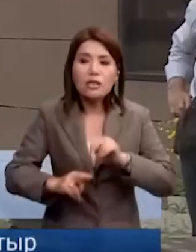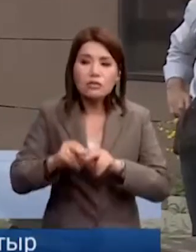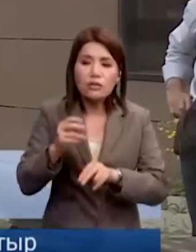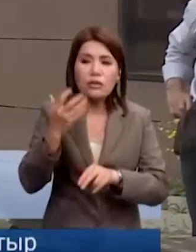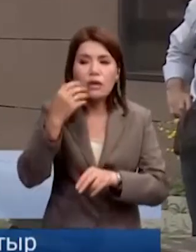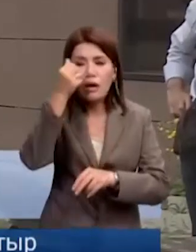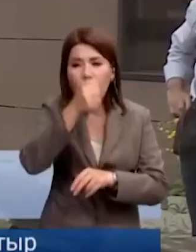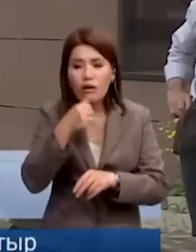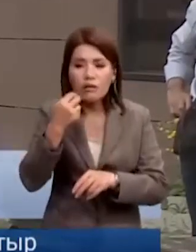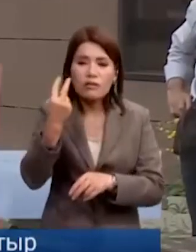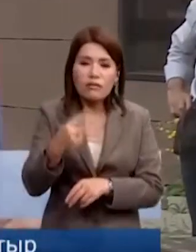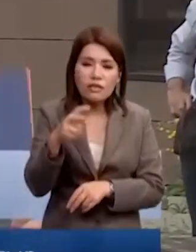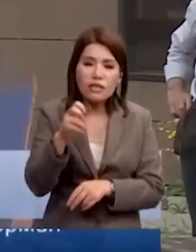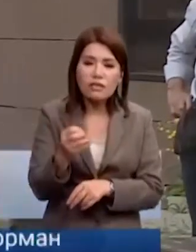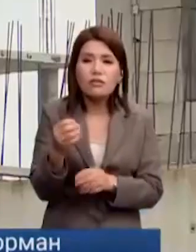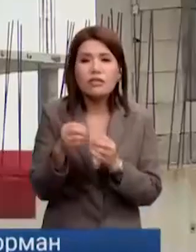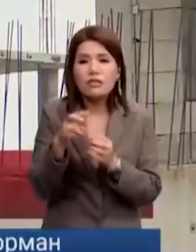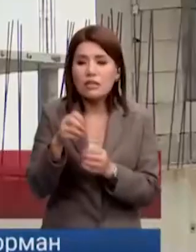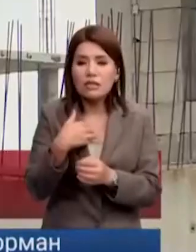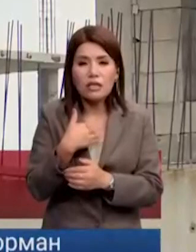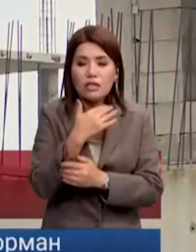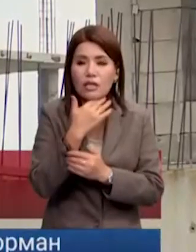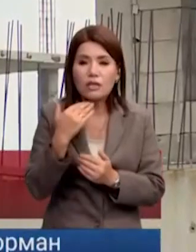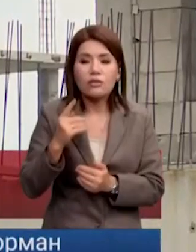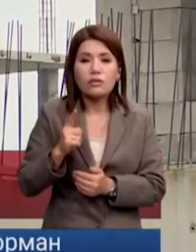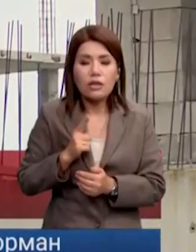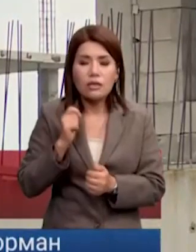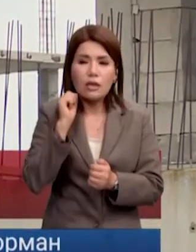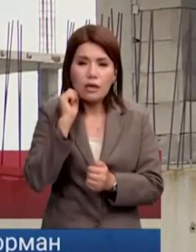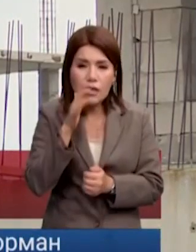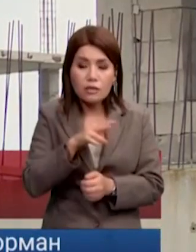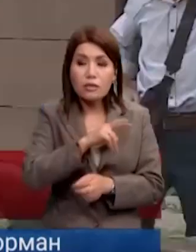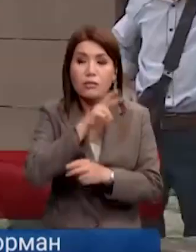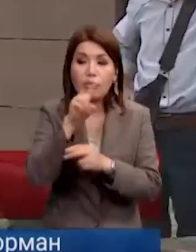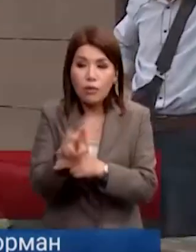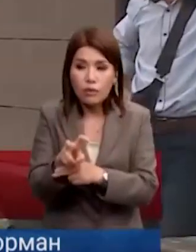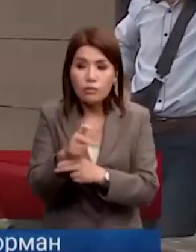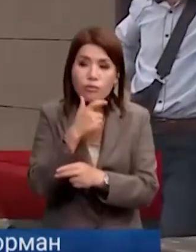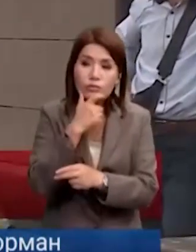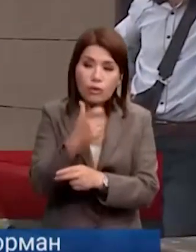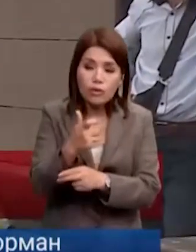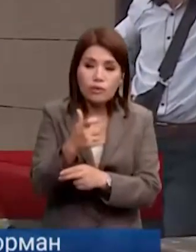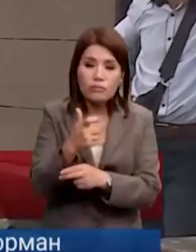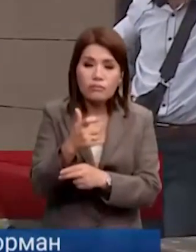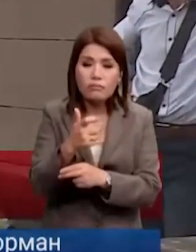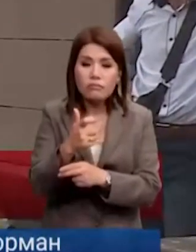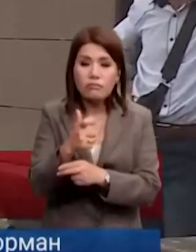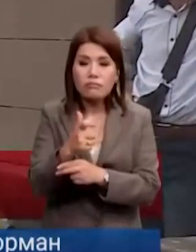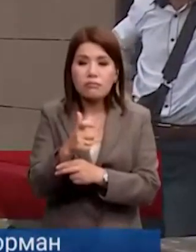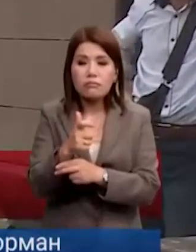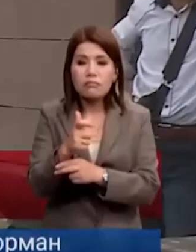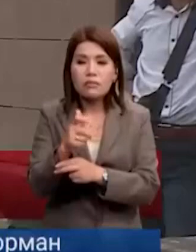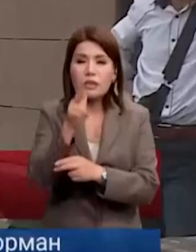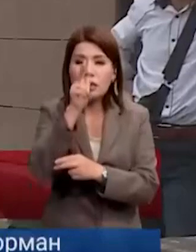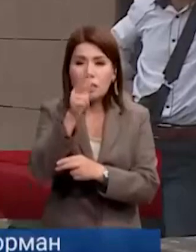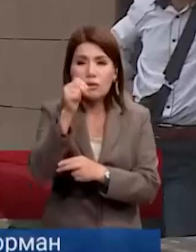каком году, через 20 лет, через 10 лет. Потому что каждый день мы приезжаем, смотрим. Как